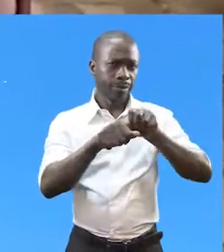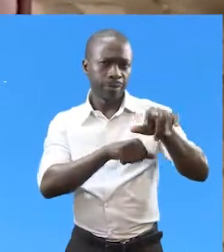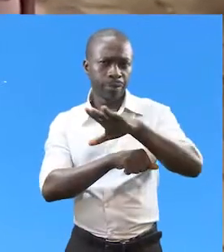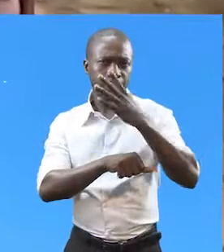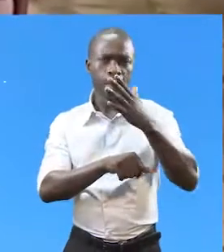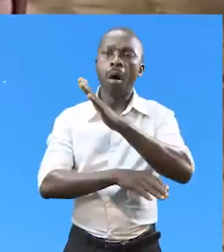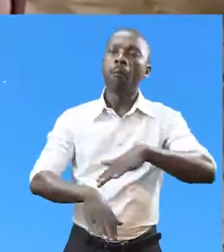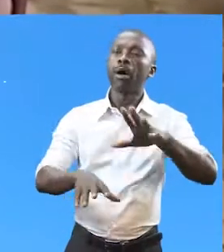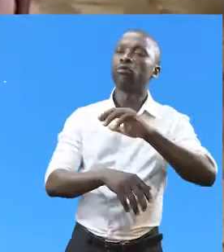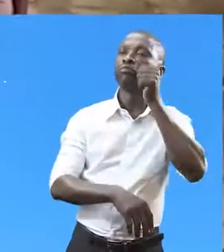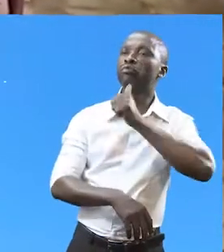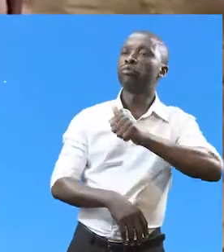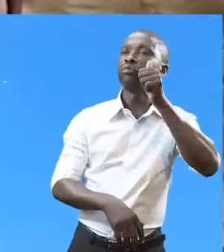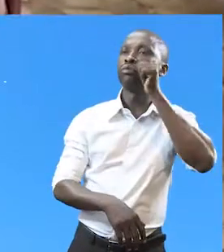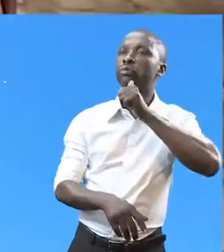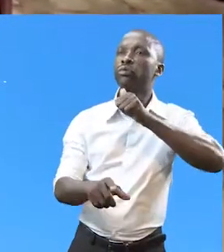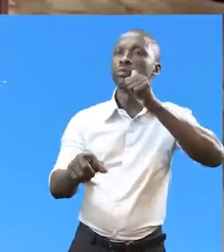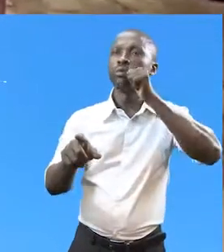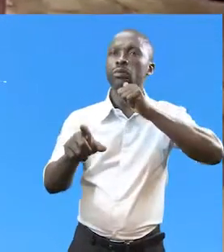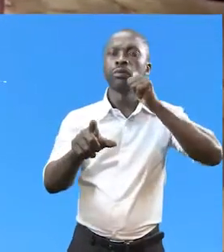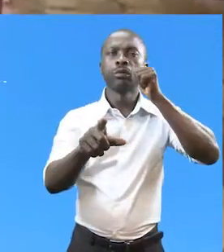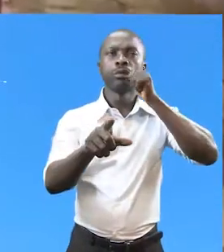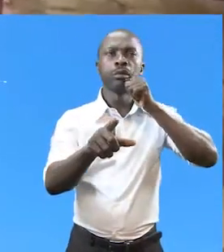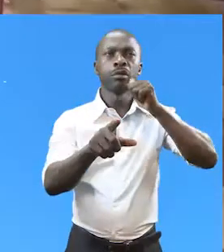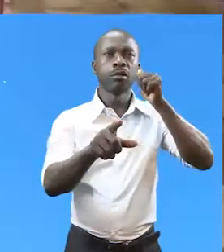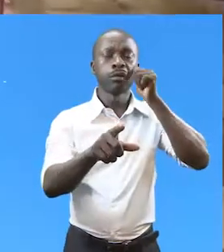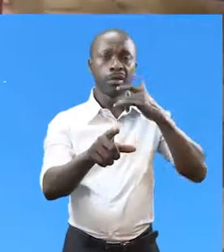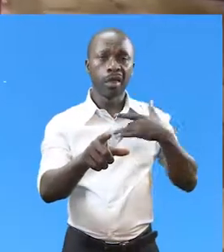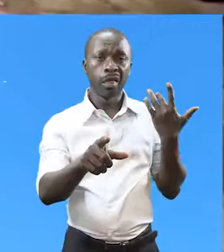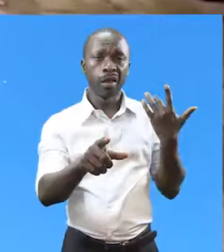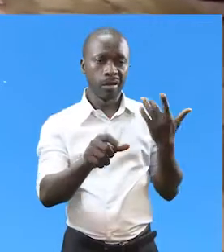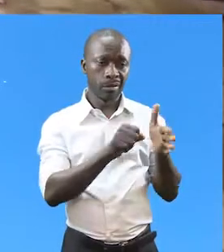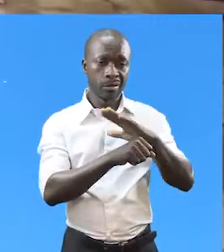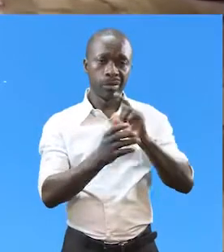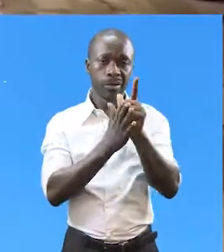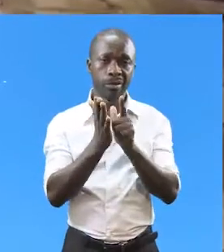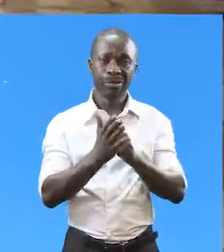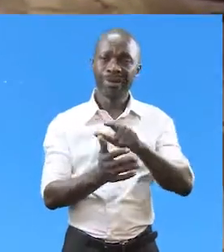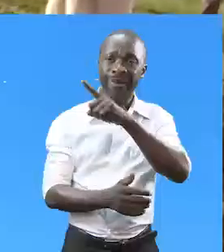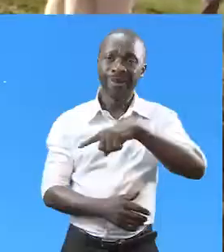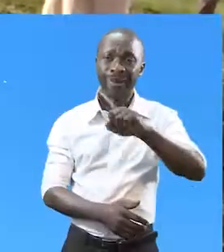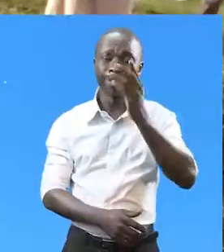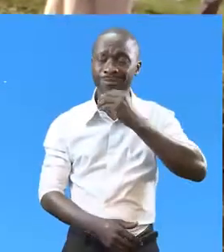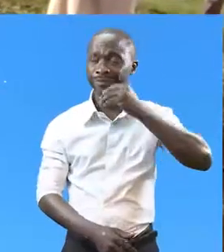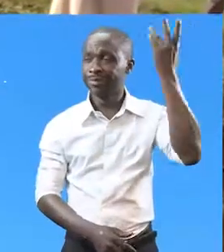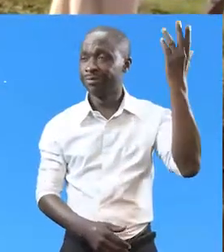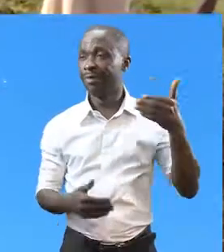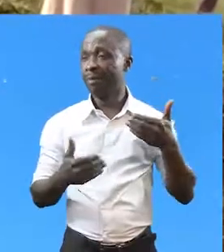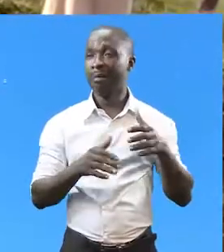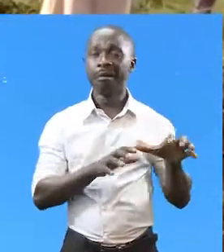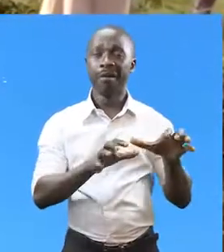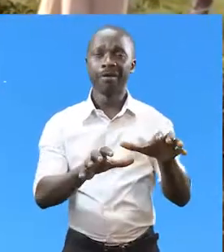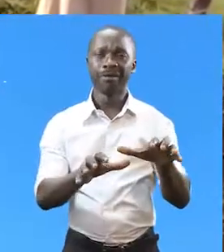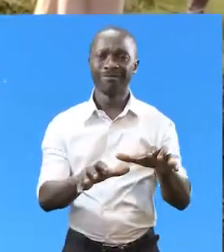différents établissements, il est illusoire de croire que la distanciation sociale recommandée, soit 1 mètre, soit respectée entre les